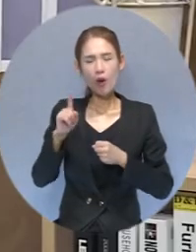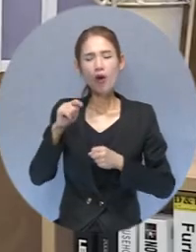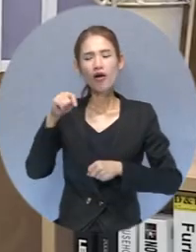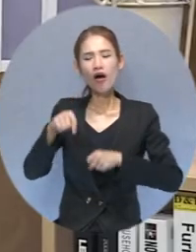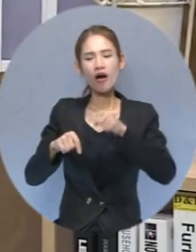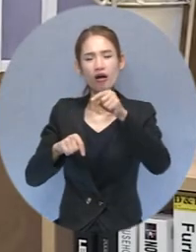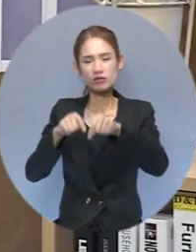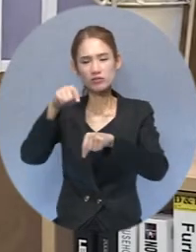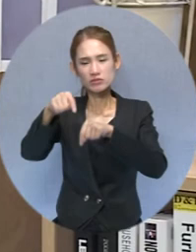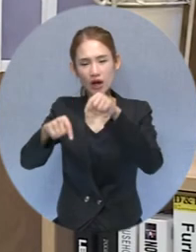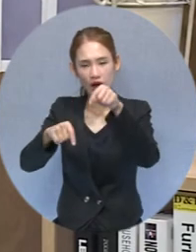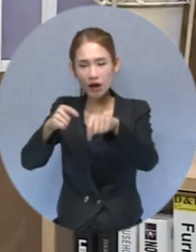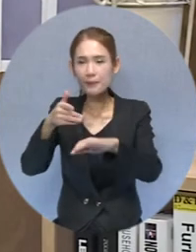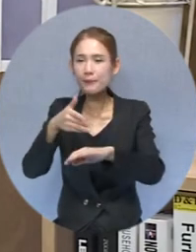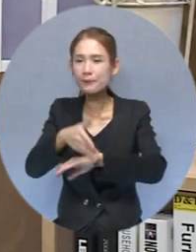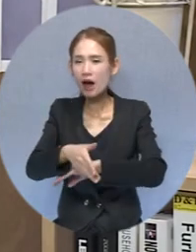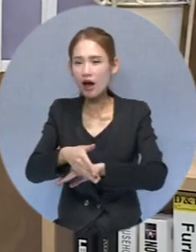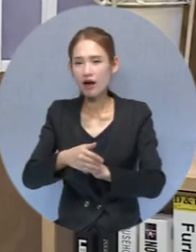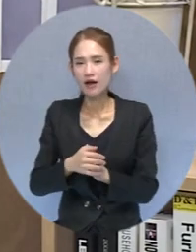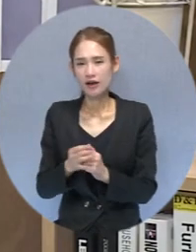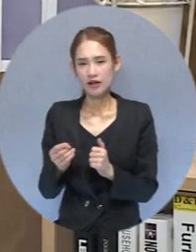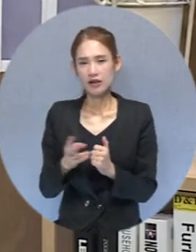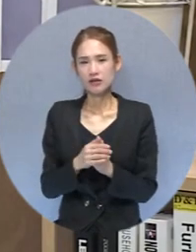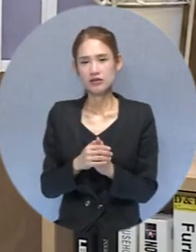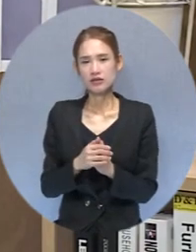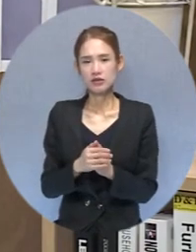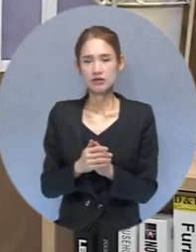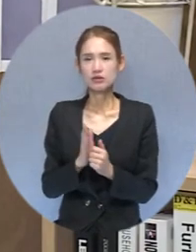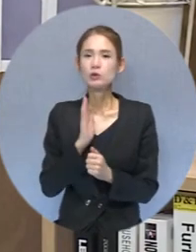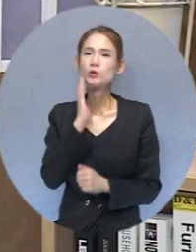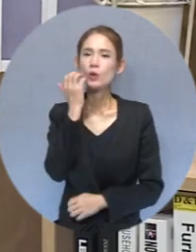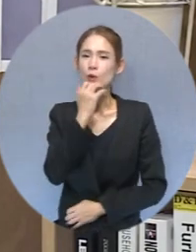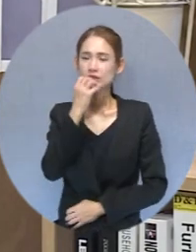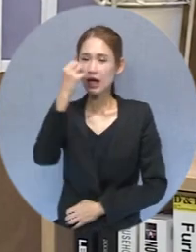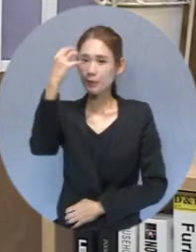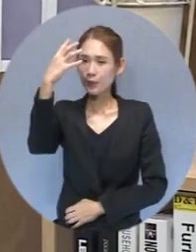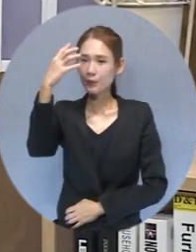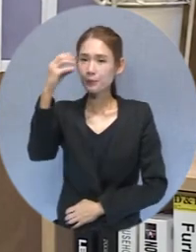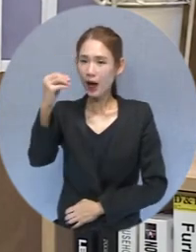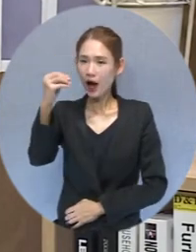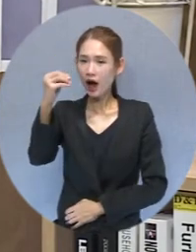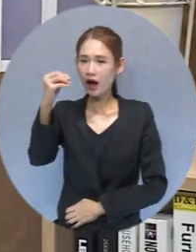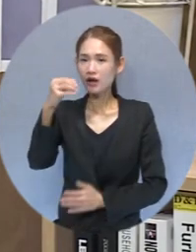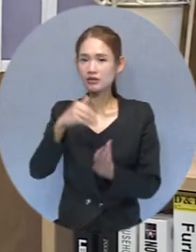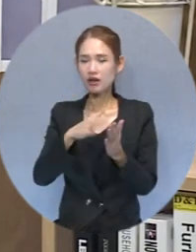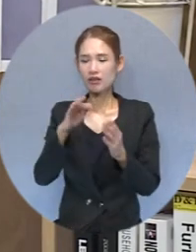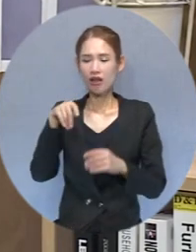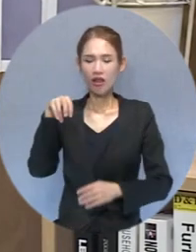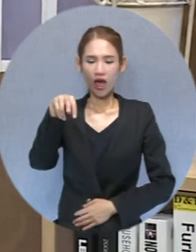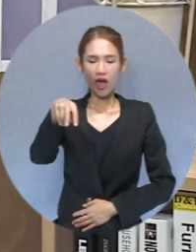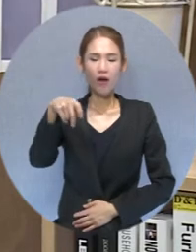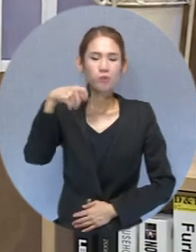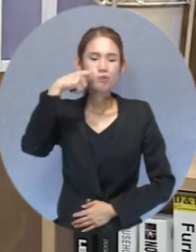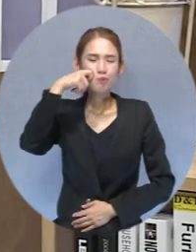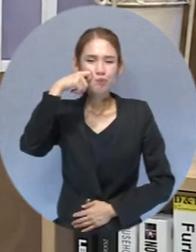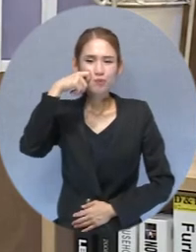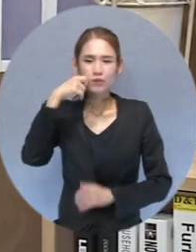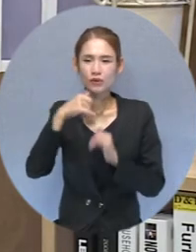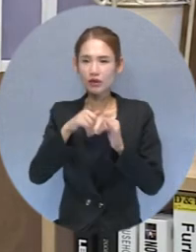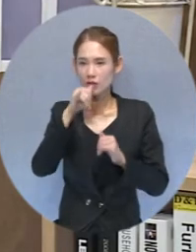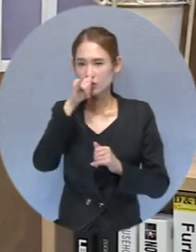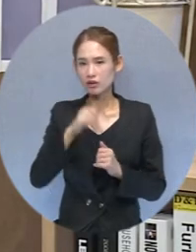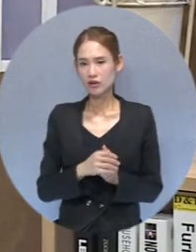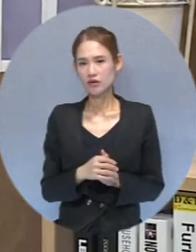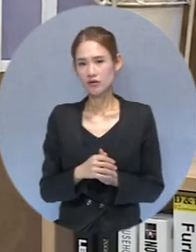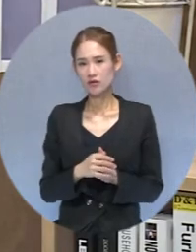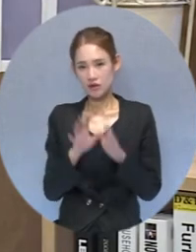걸음걸이가 느리시다 보니까 또 그 초록불이 끝났는데도 다 건너지 못하시는 그런 경우도 저희가 봤었거든요.